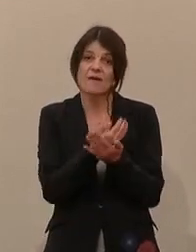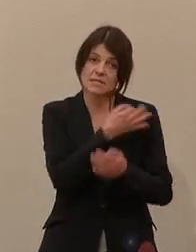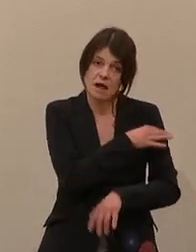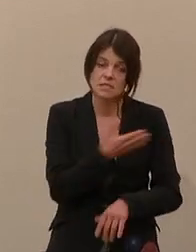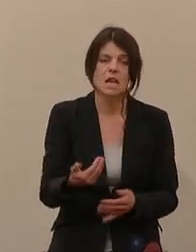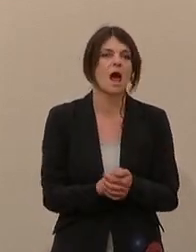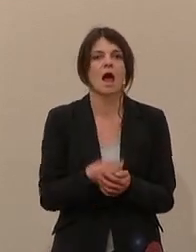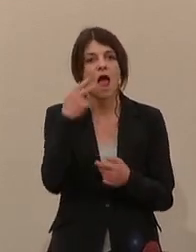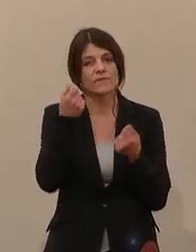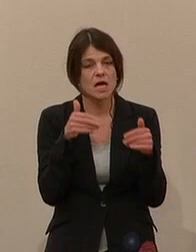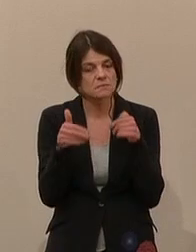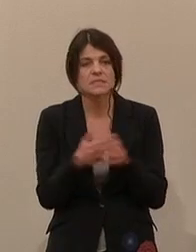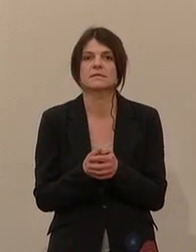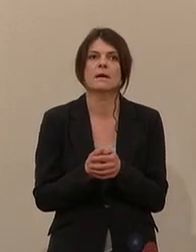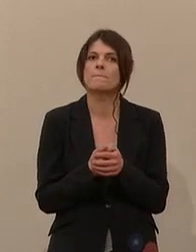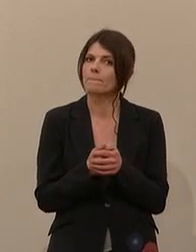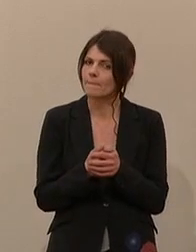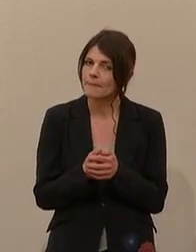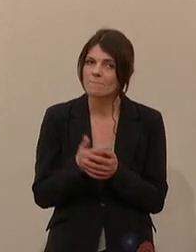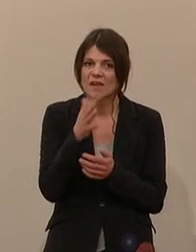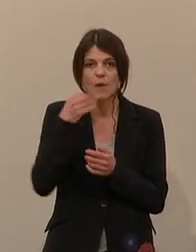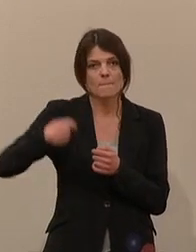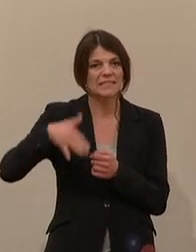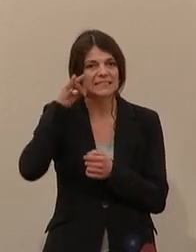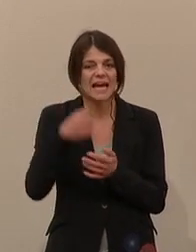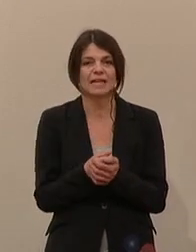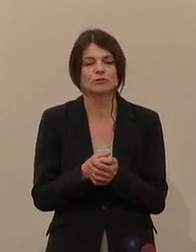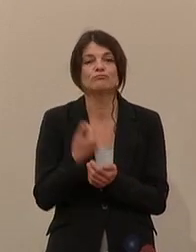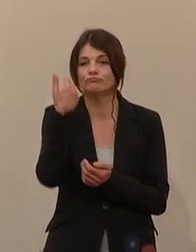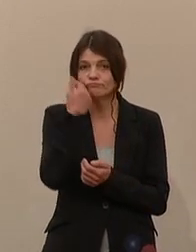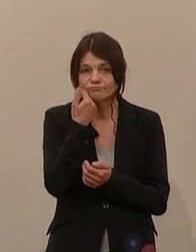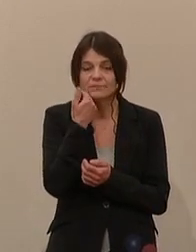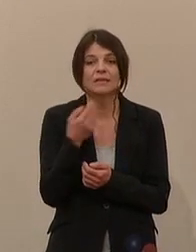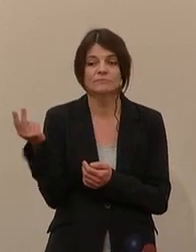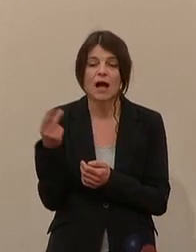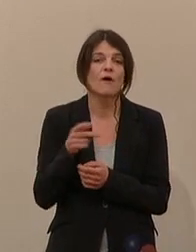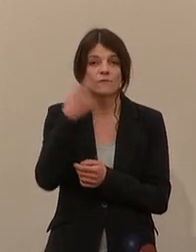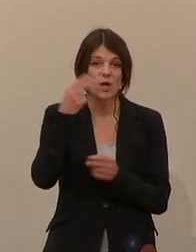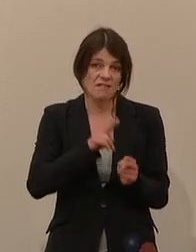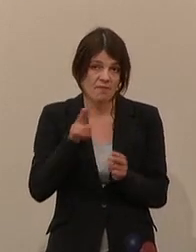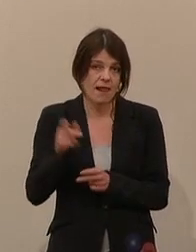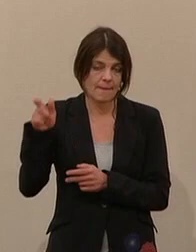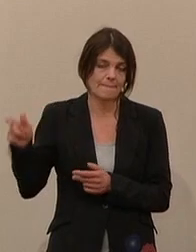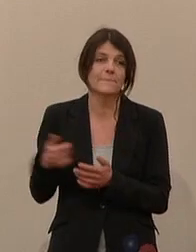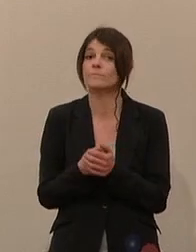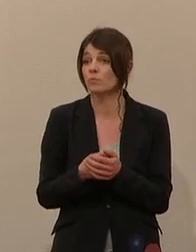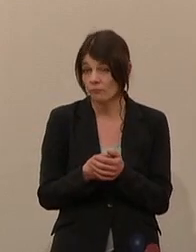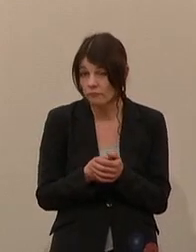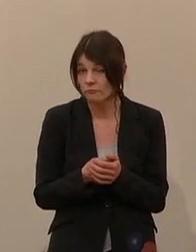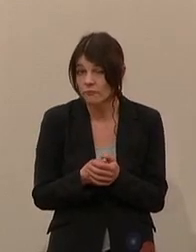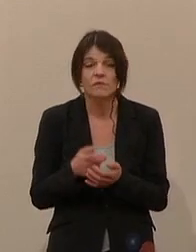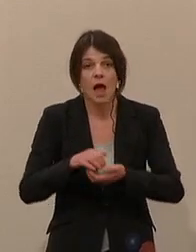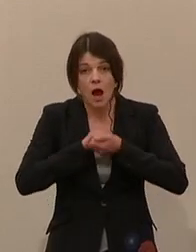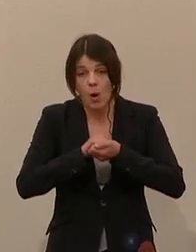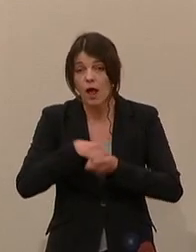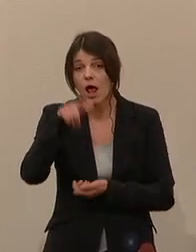Vizekanzler, Herr Finanzminister, Frau Präsidentin, geschätzte Volksanwälte. Ja, wenn uns der